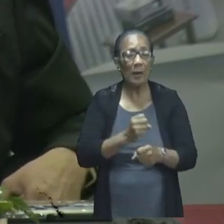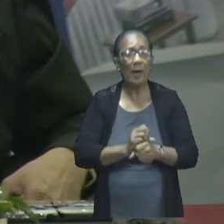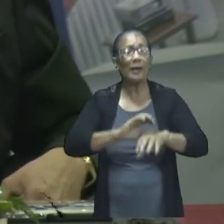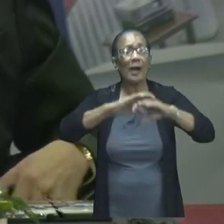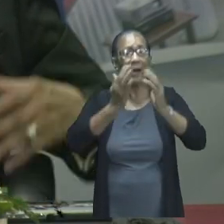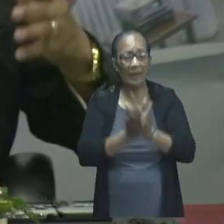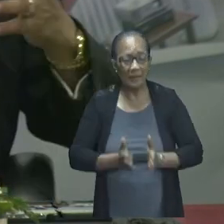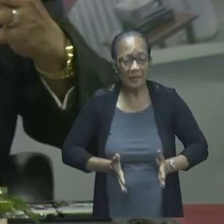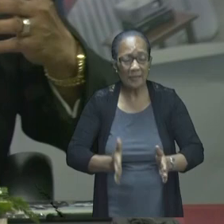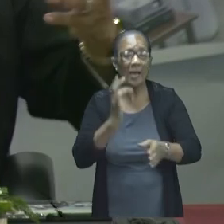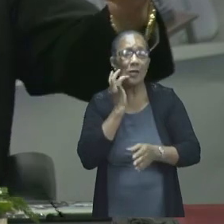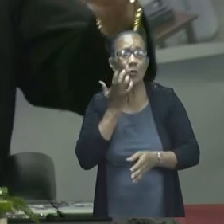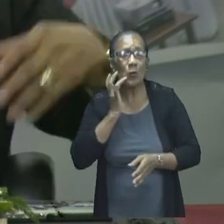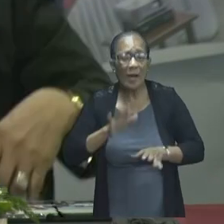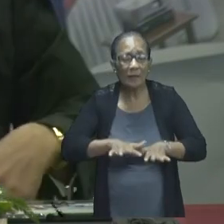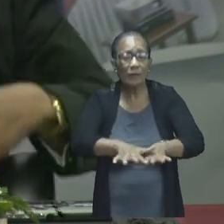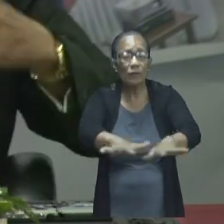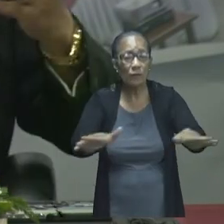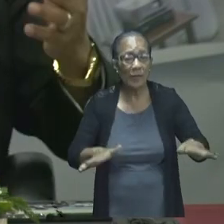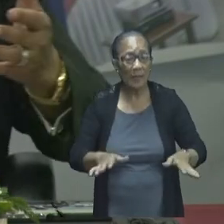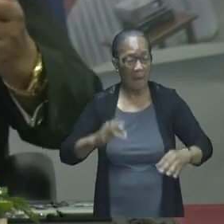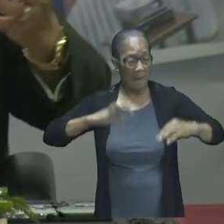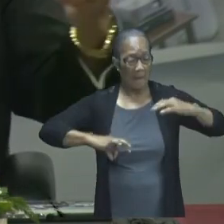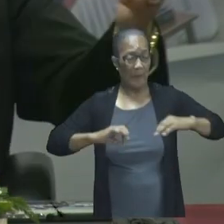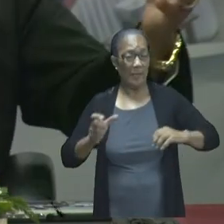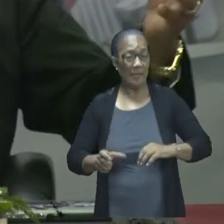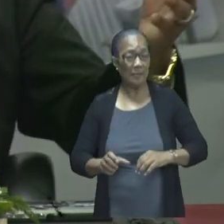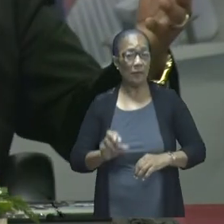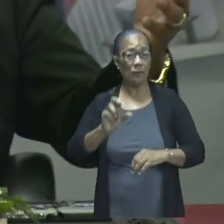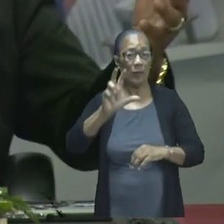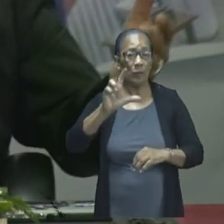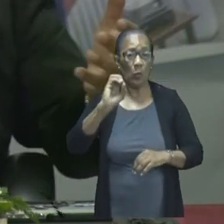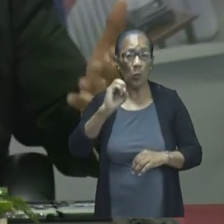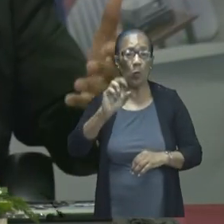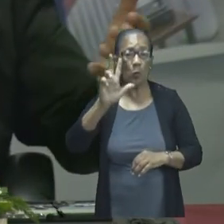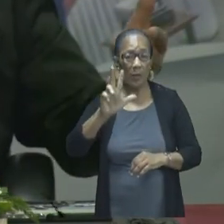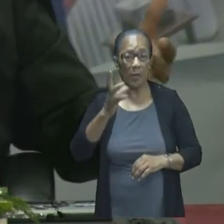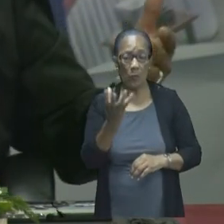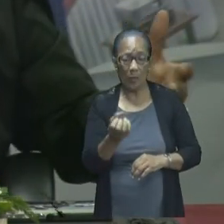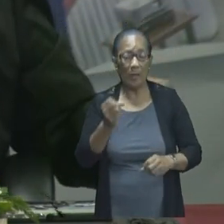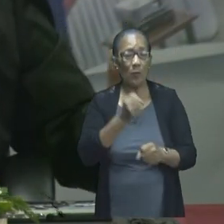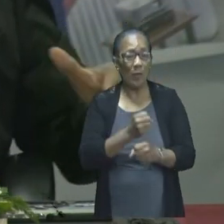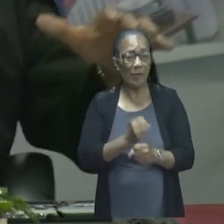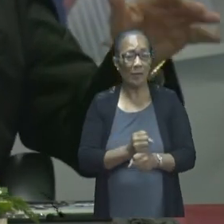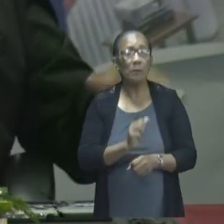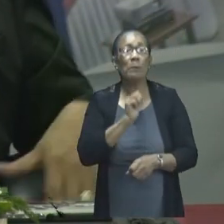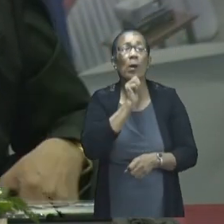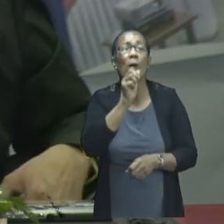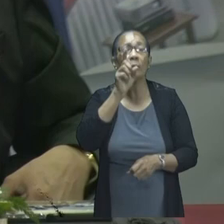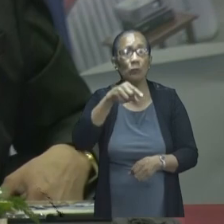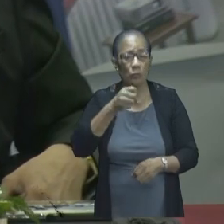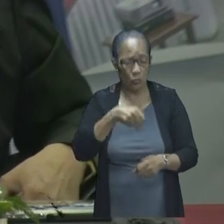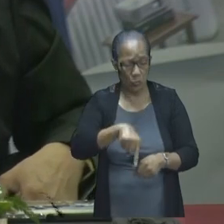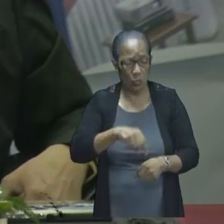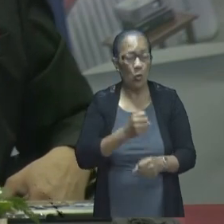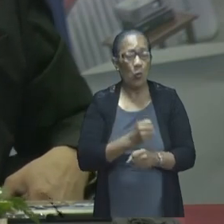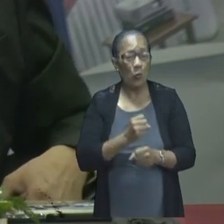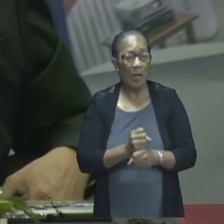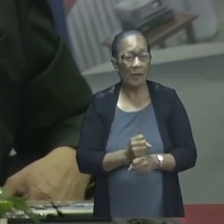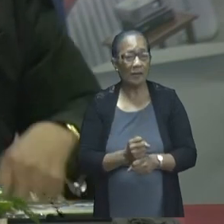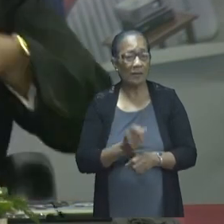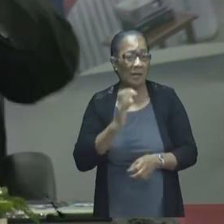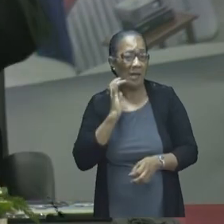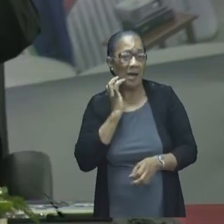de minister maar ook weer wel werken de minister we ook weer westen laten herstellen maar wat moet hij nu herstellen als alles onder water is waar moet je stand